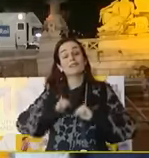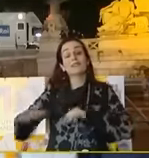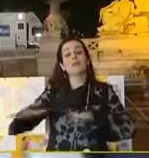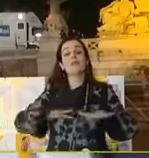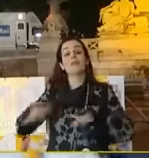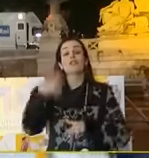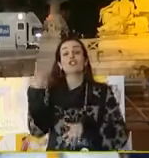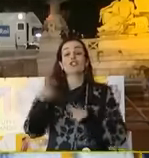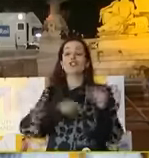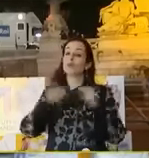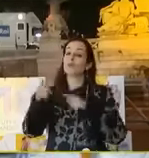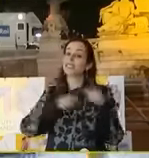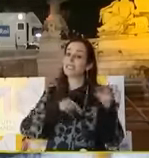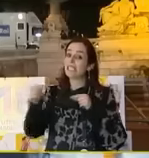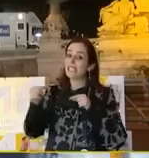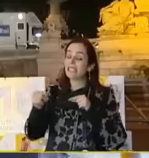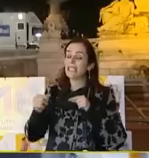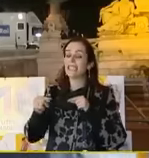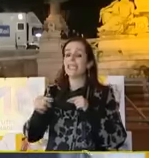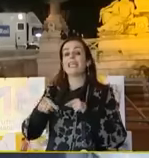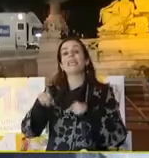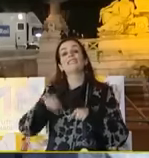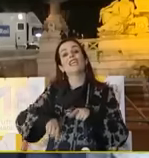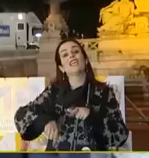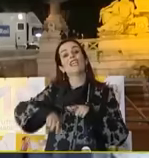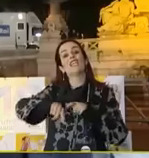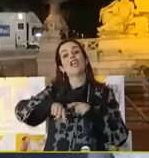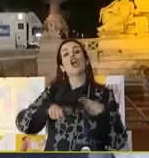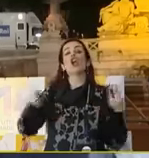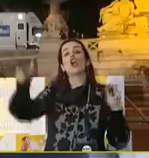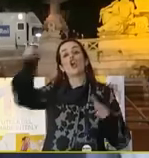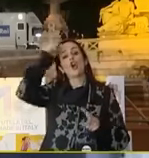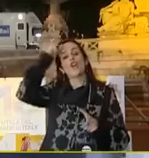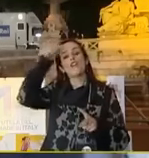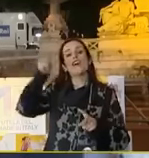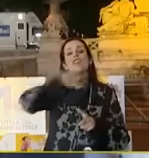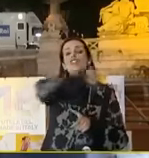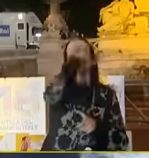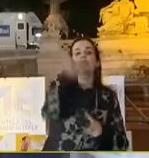obiettivo del governo del paese e del governo della Regione Lazio.